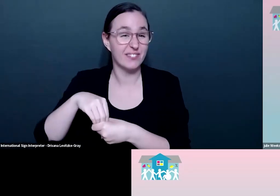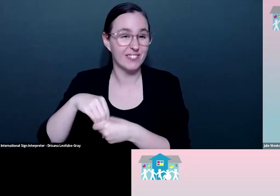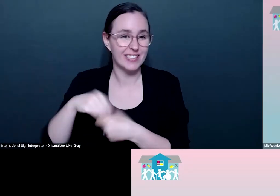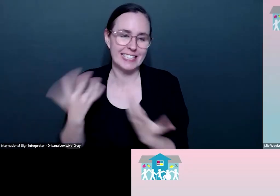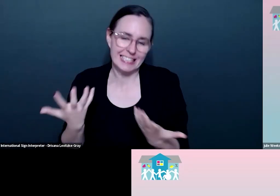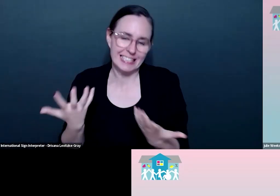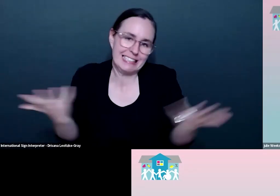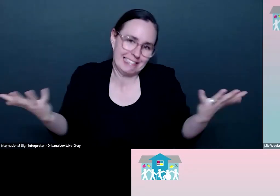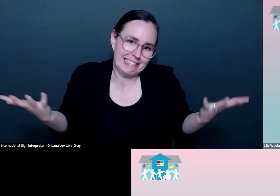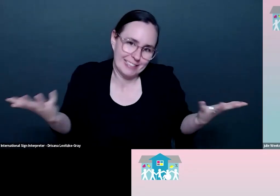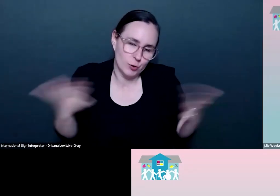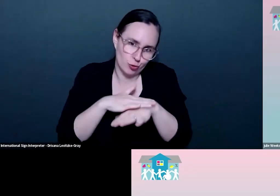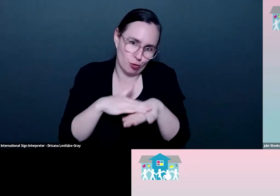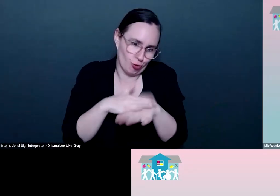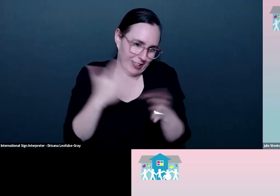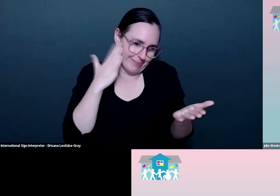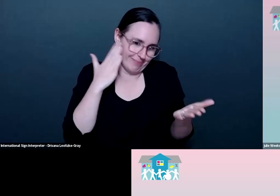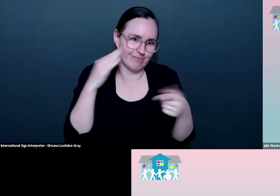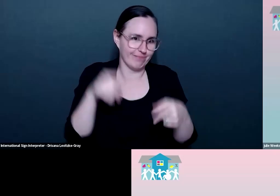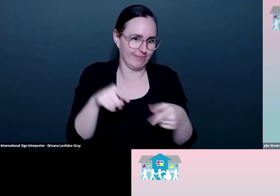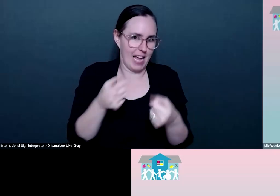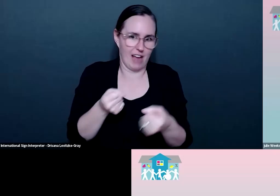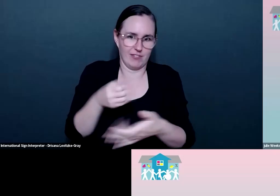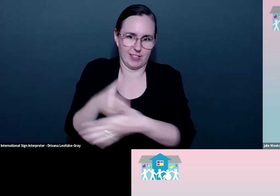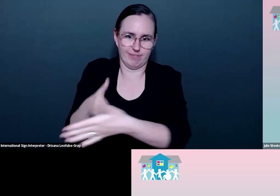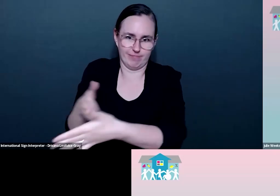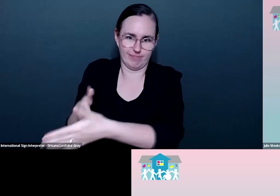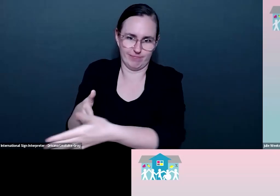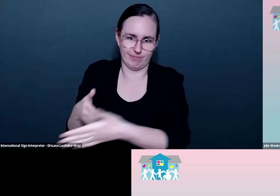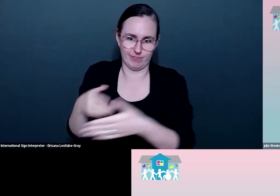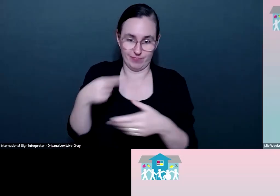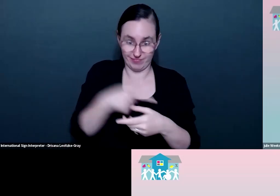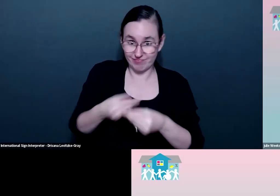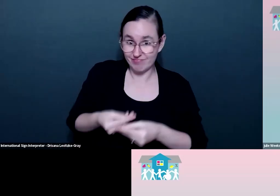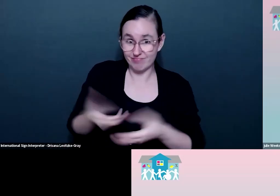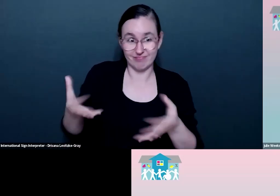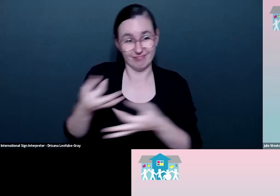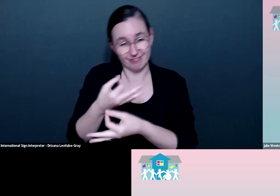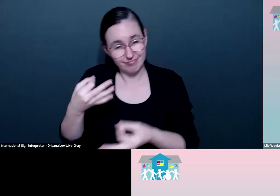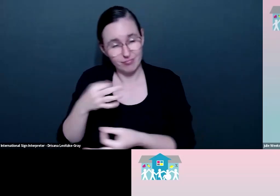N'est-ce pas? Dans quelques cas, c'est inexistant, ceci. Alors,